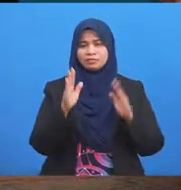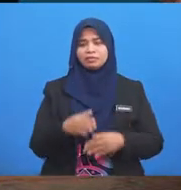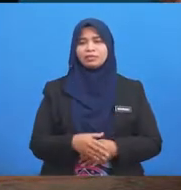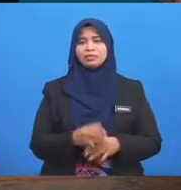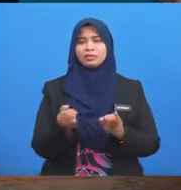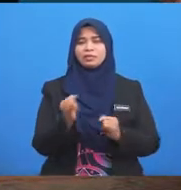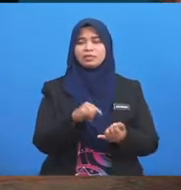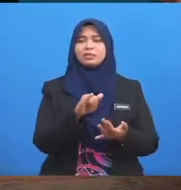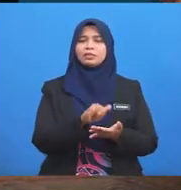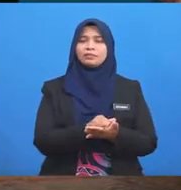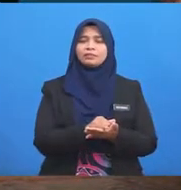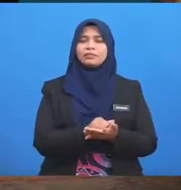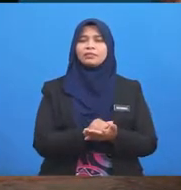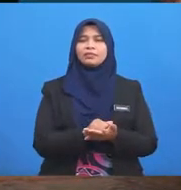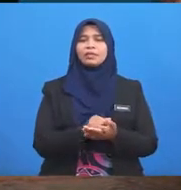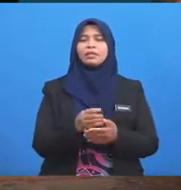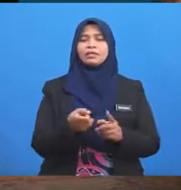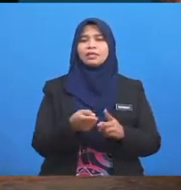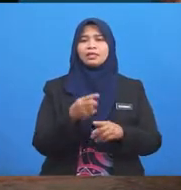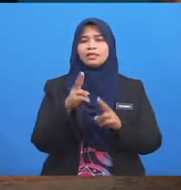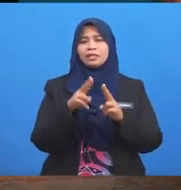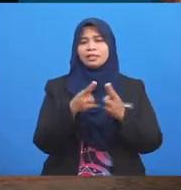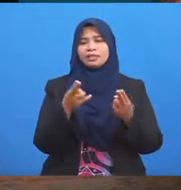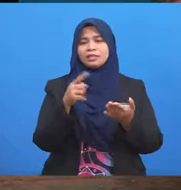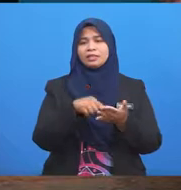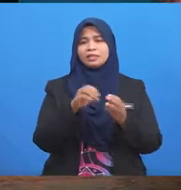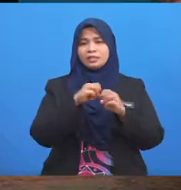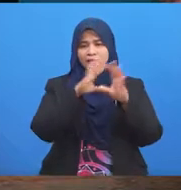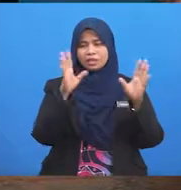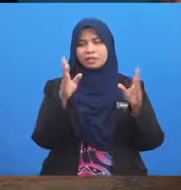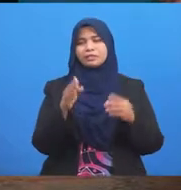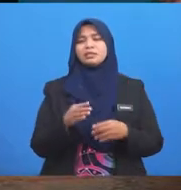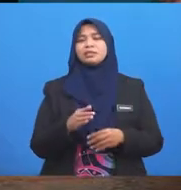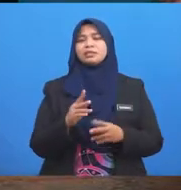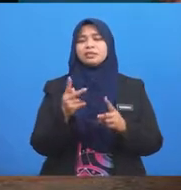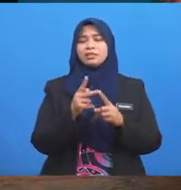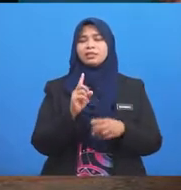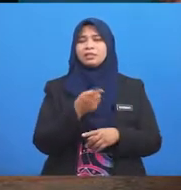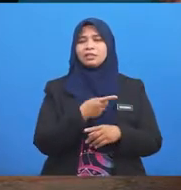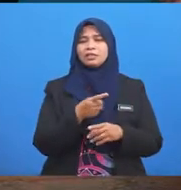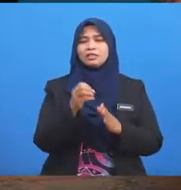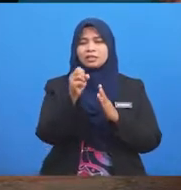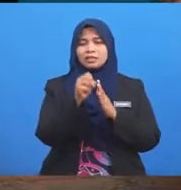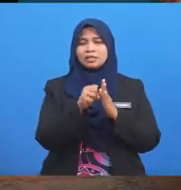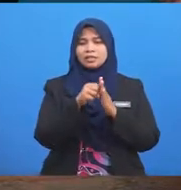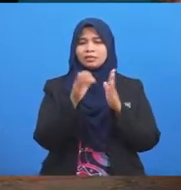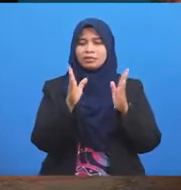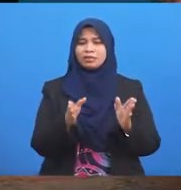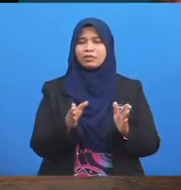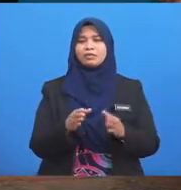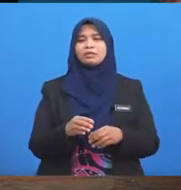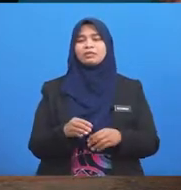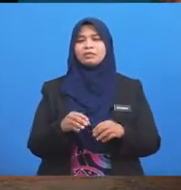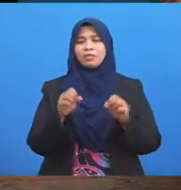hadis ini jelas kepada kita, seseorang boleh menanggung hutang orang lain apabila orang tersebut tidak